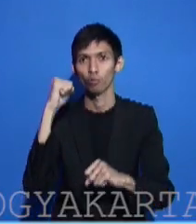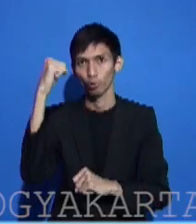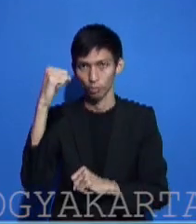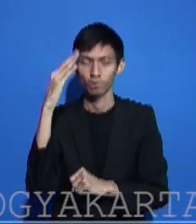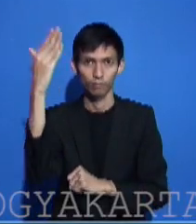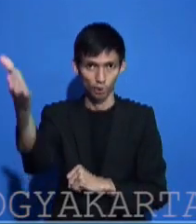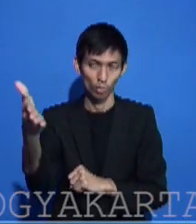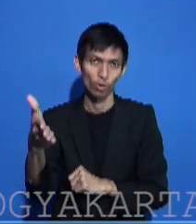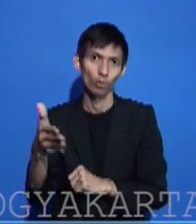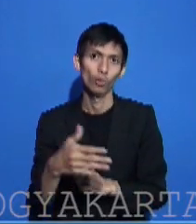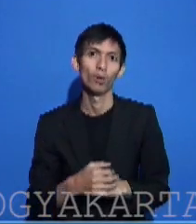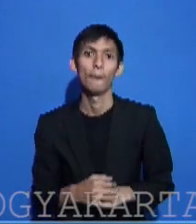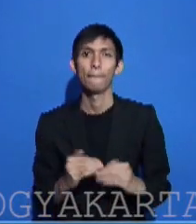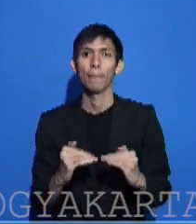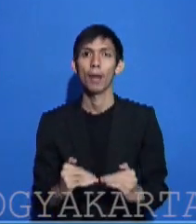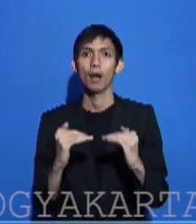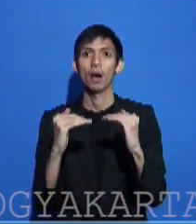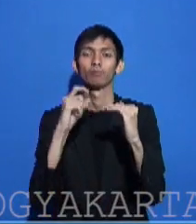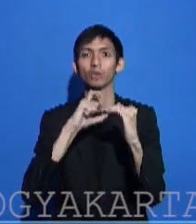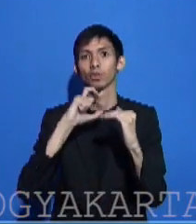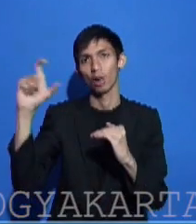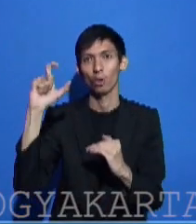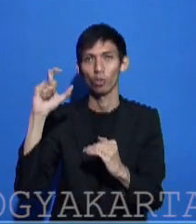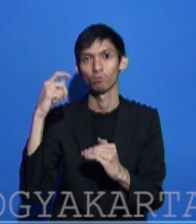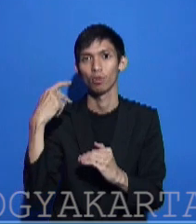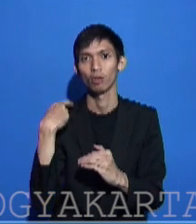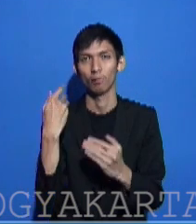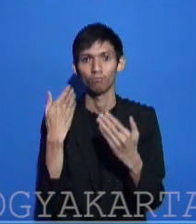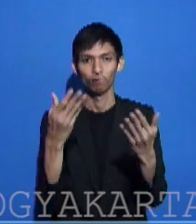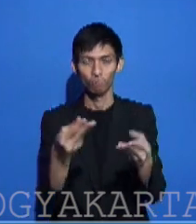tahapan pencalonan kami sudah menerima